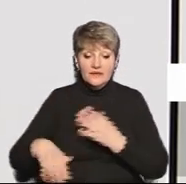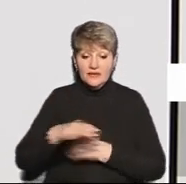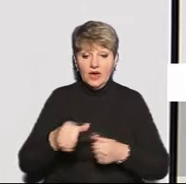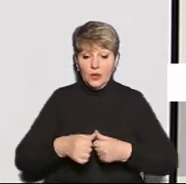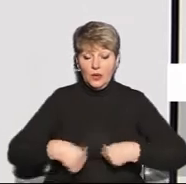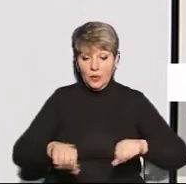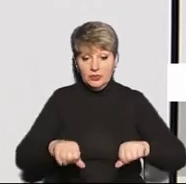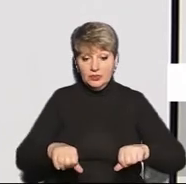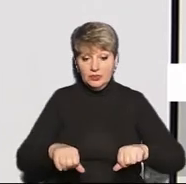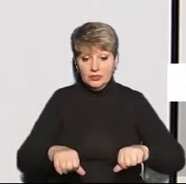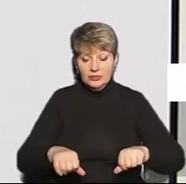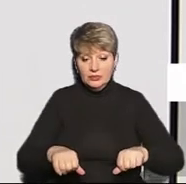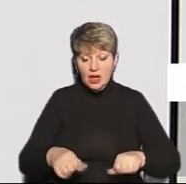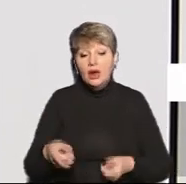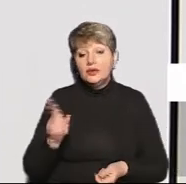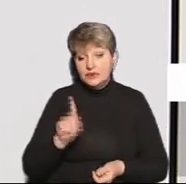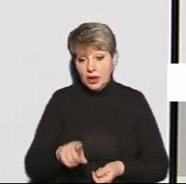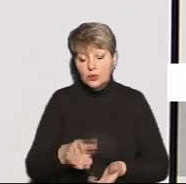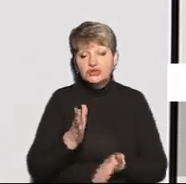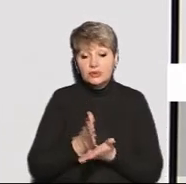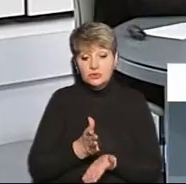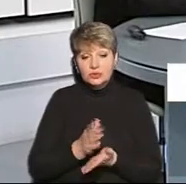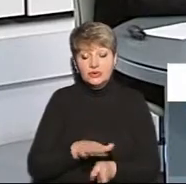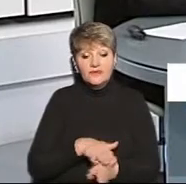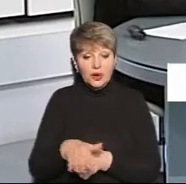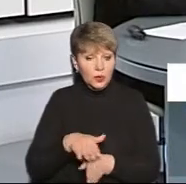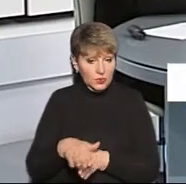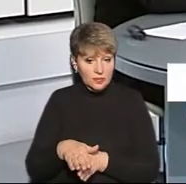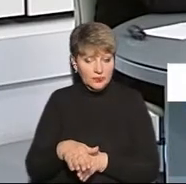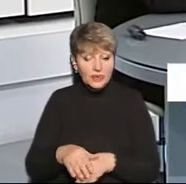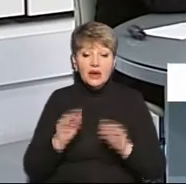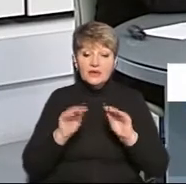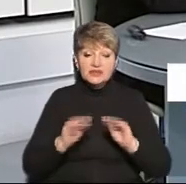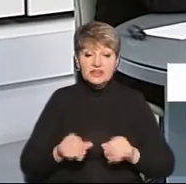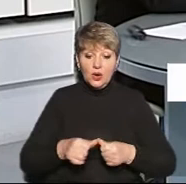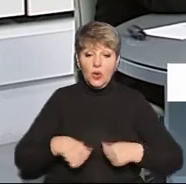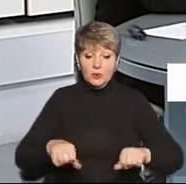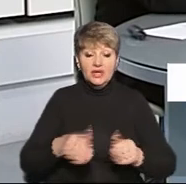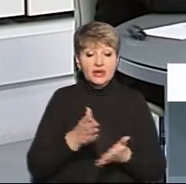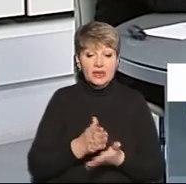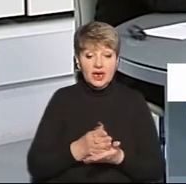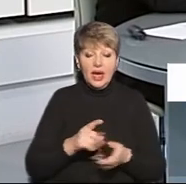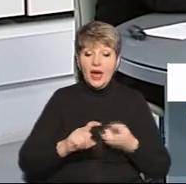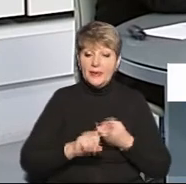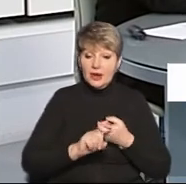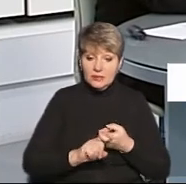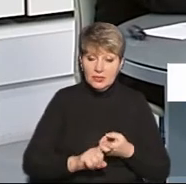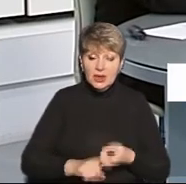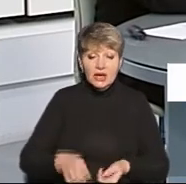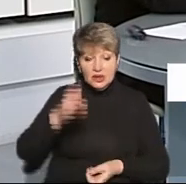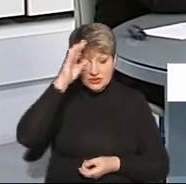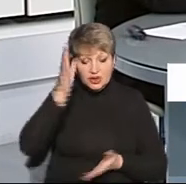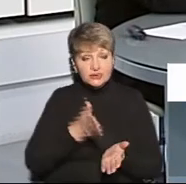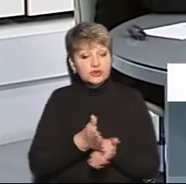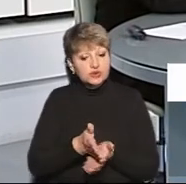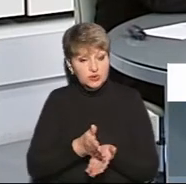комісії, він також має виконуватися. Значить. В складі комісії також є і епідеміологи, і представники